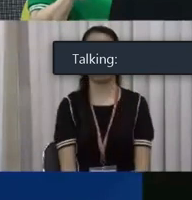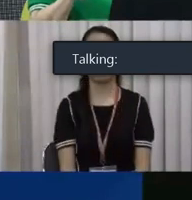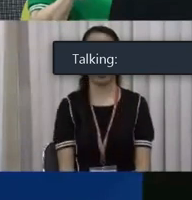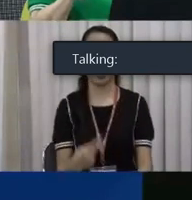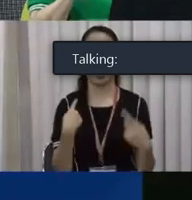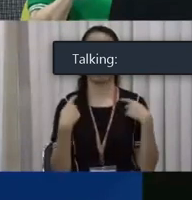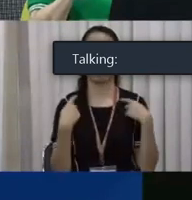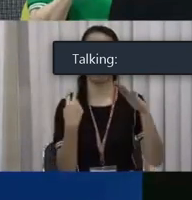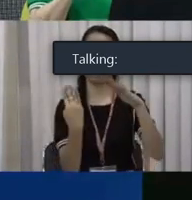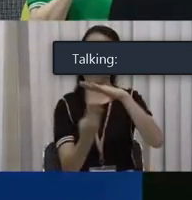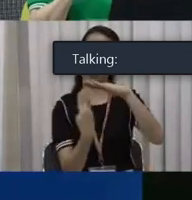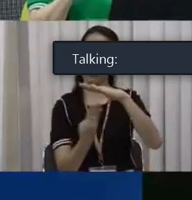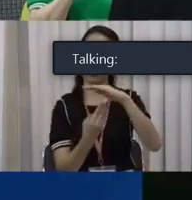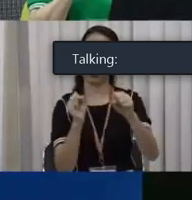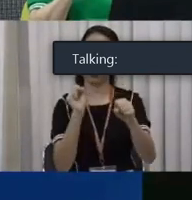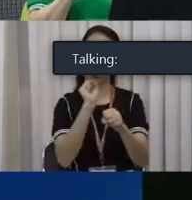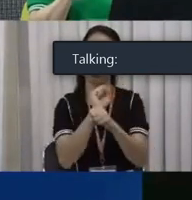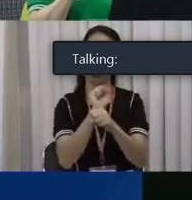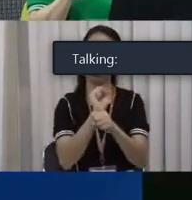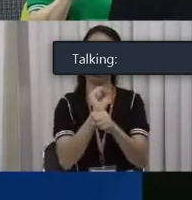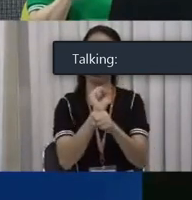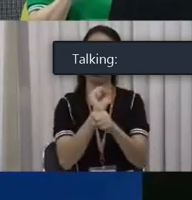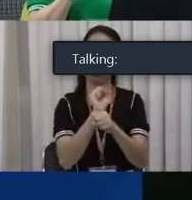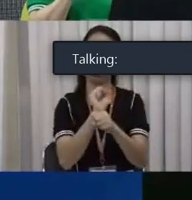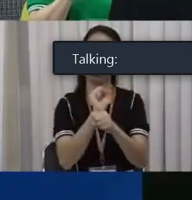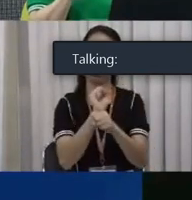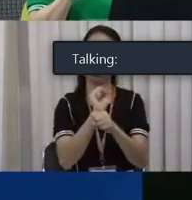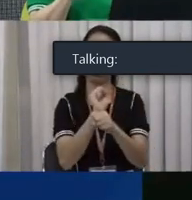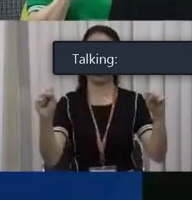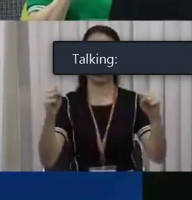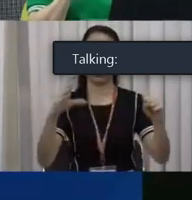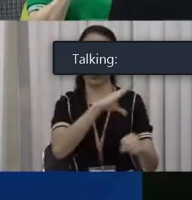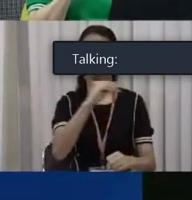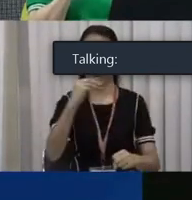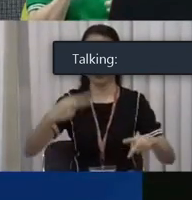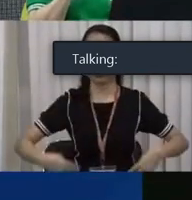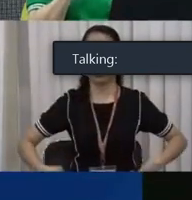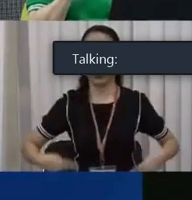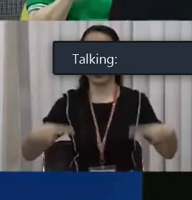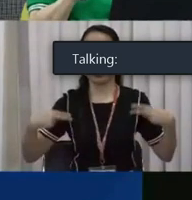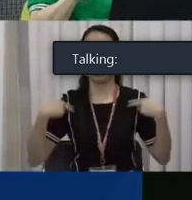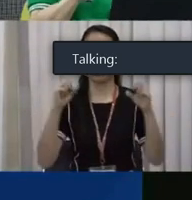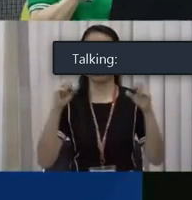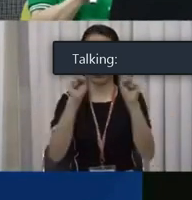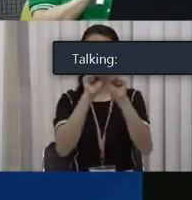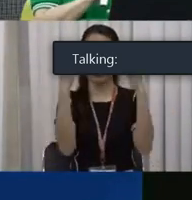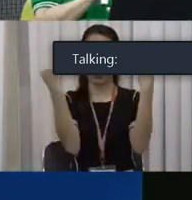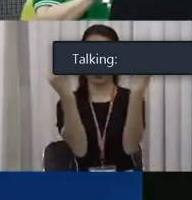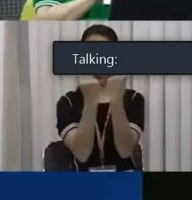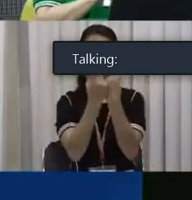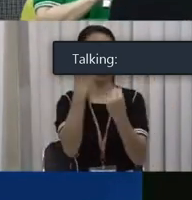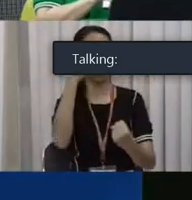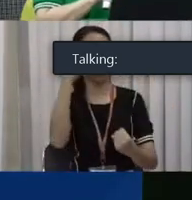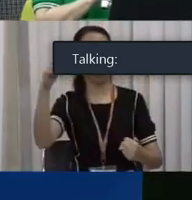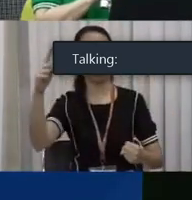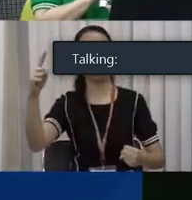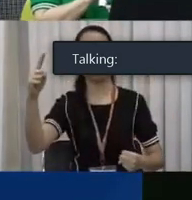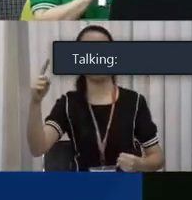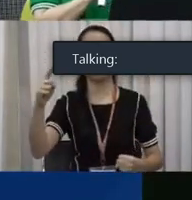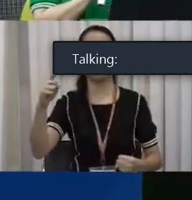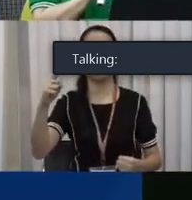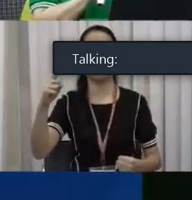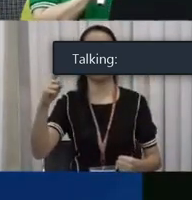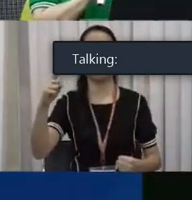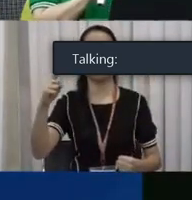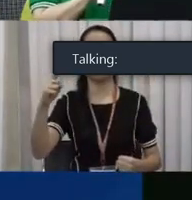basic occupational safety and health seminars. Sa mga constructions, unsa pa din